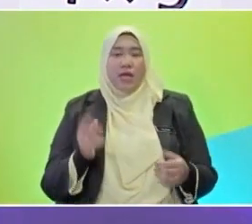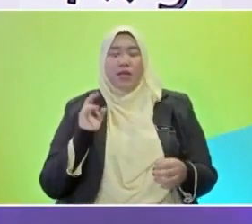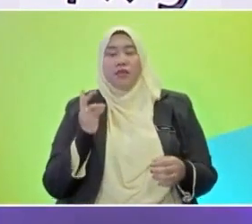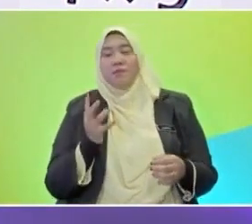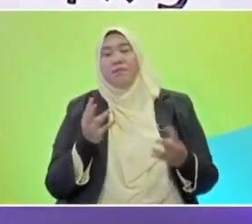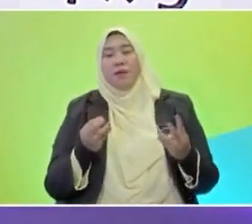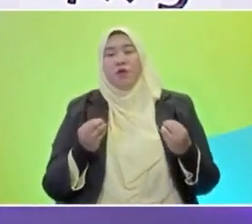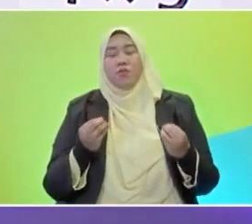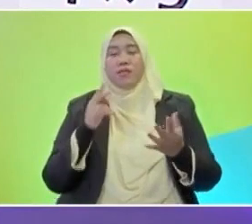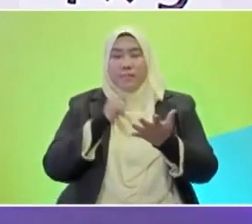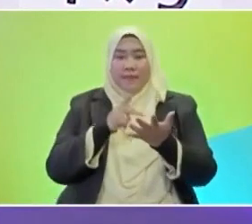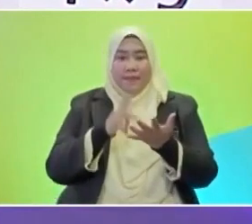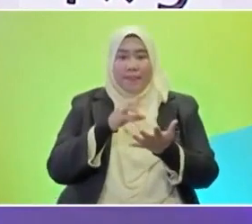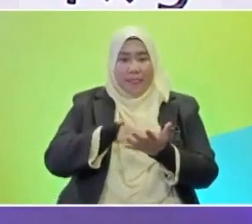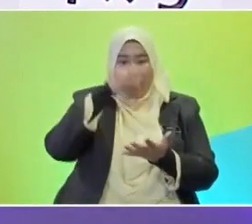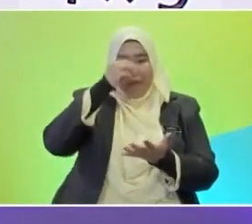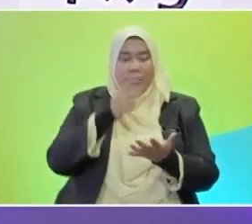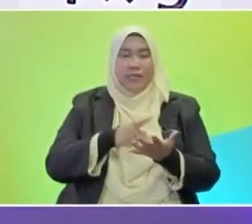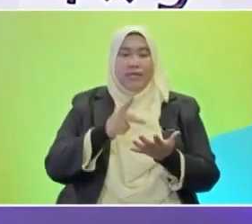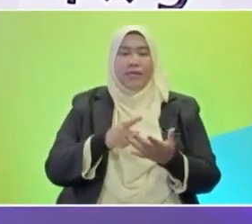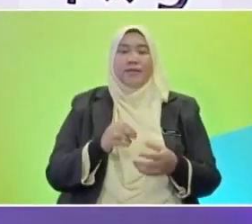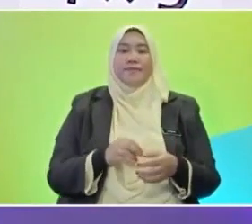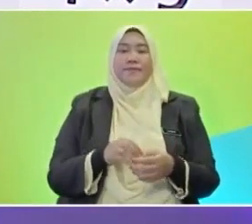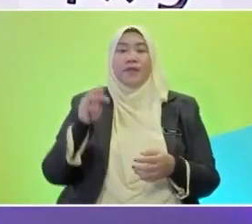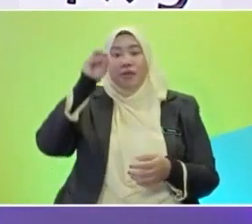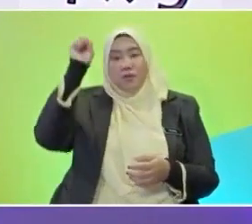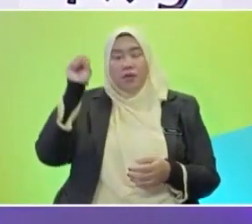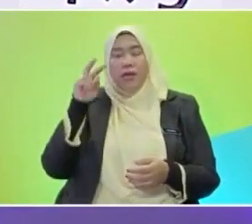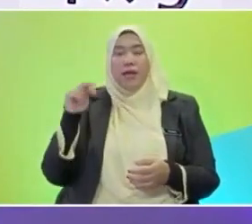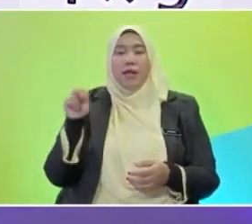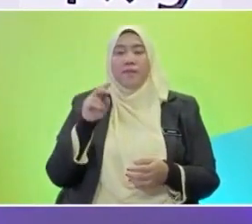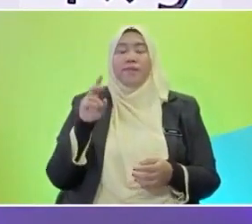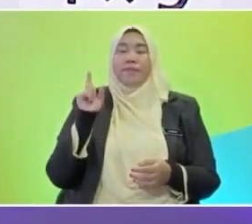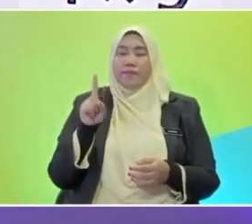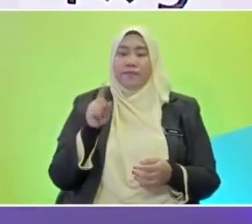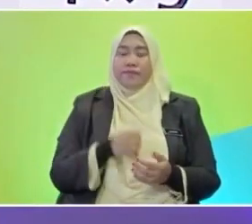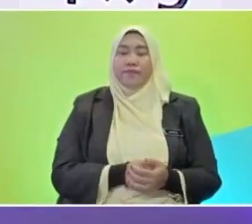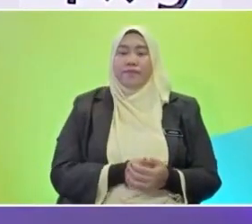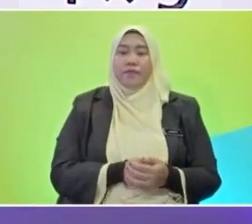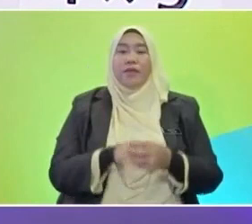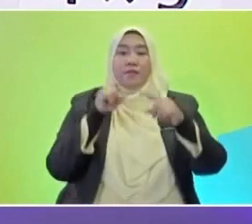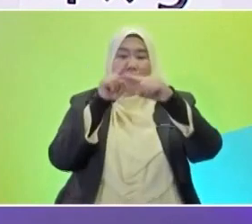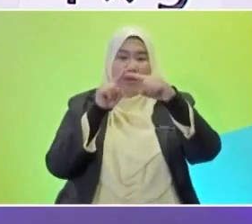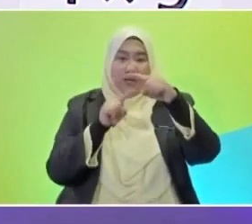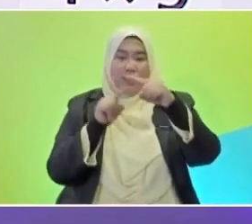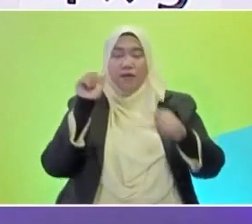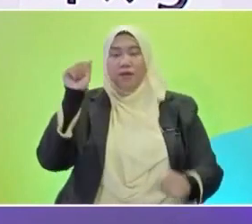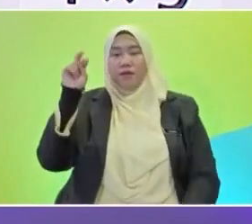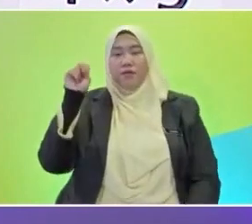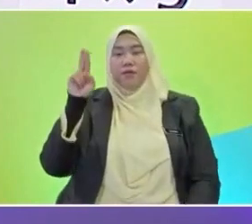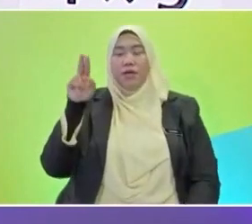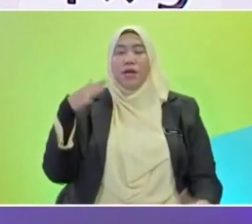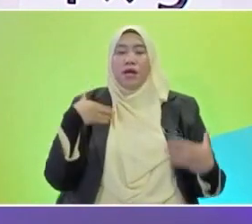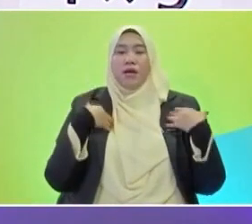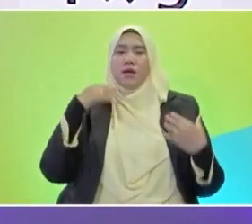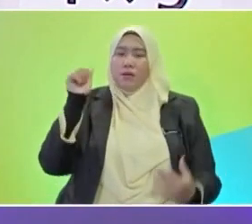kita bermula dengan soal yang pertama ini Baik soal lain ini yaitu bagi melibatkan anu ada anu tetapi